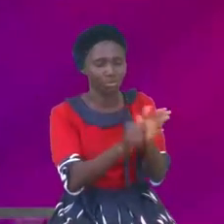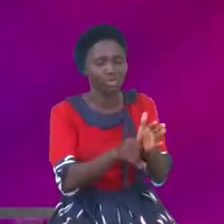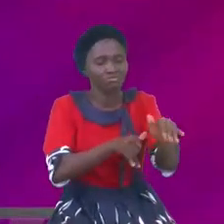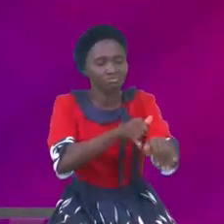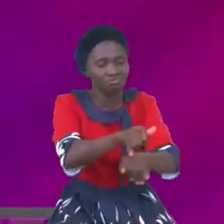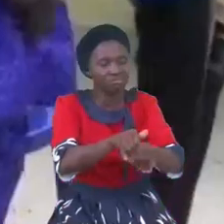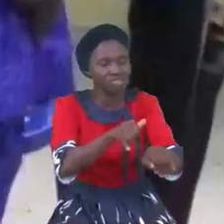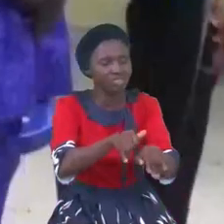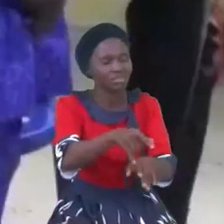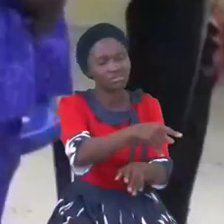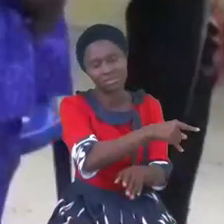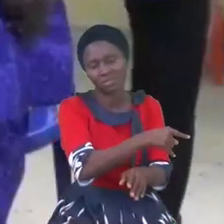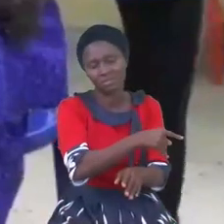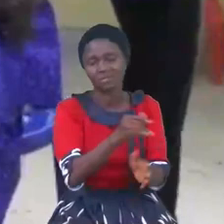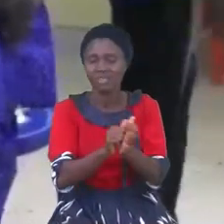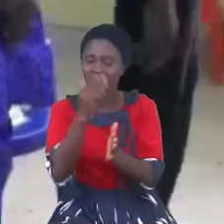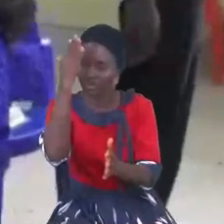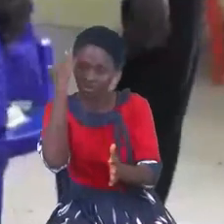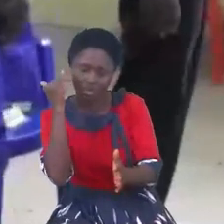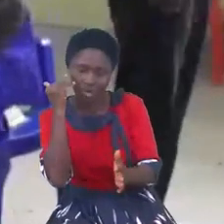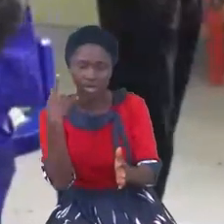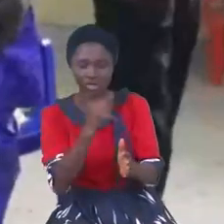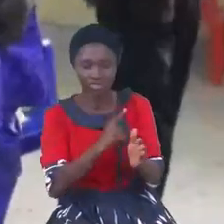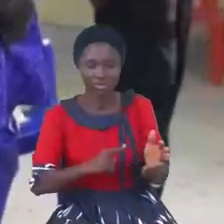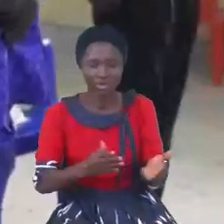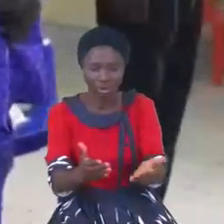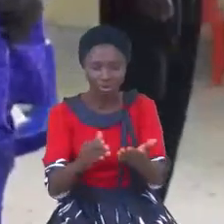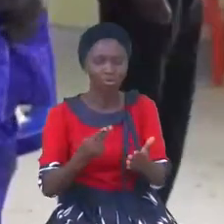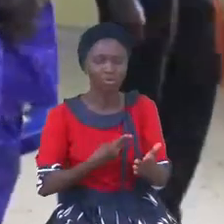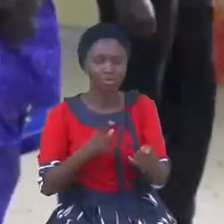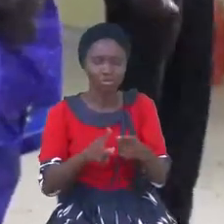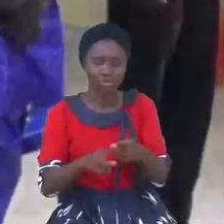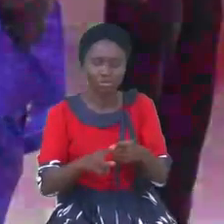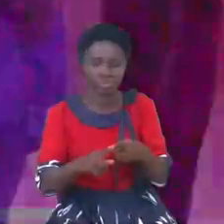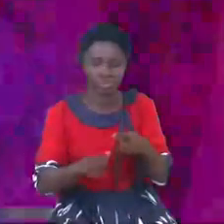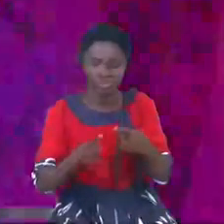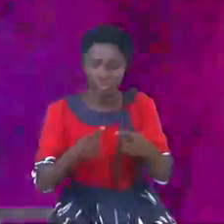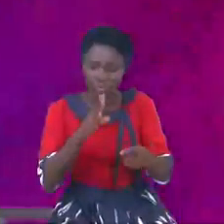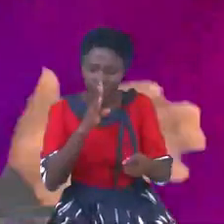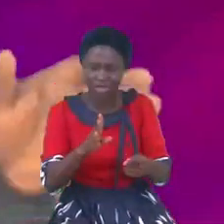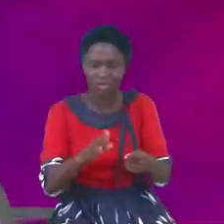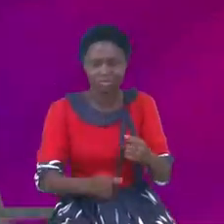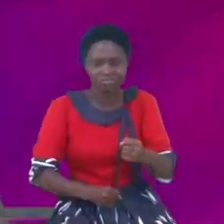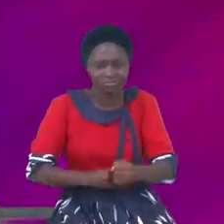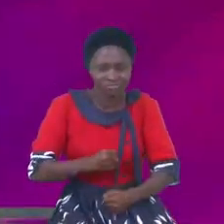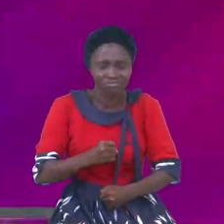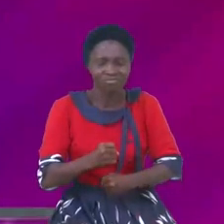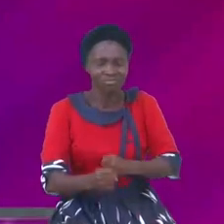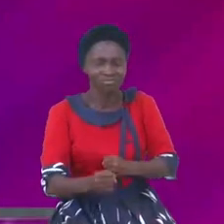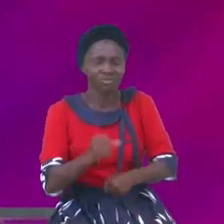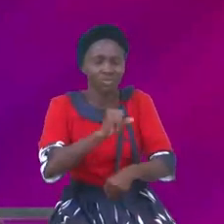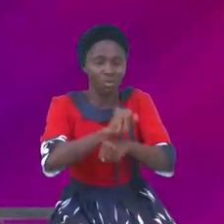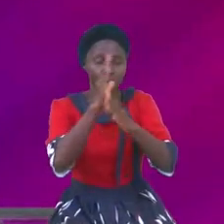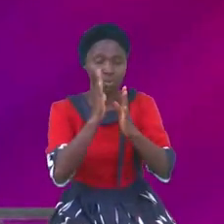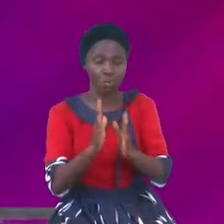driblaient. C'est pourquoi le Seigneur veut que nous soyons des ambassadeurs laborieux et